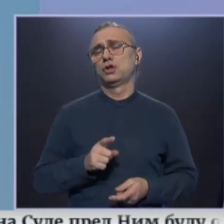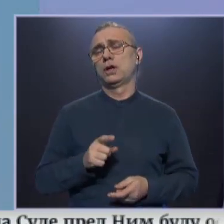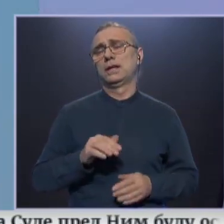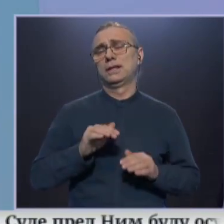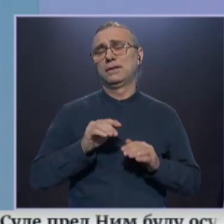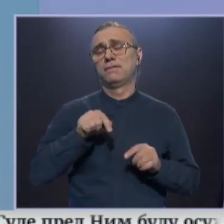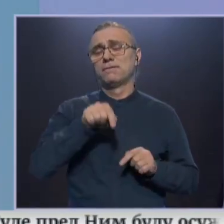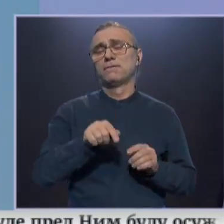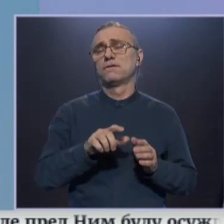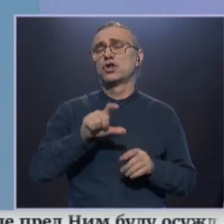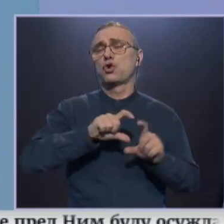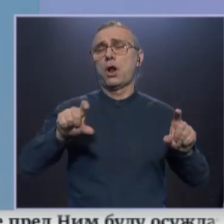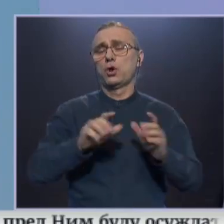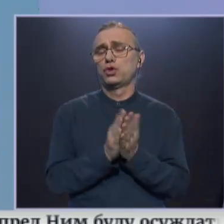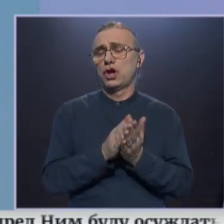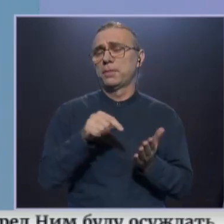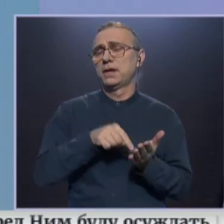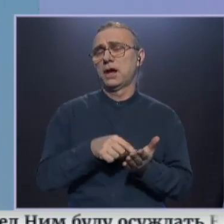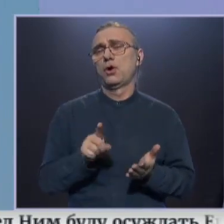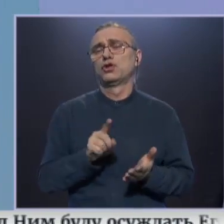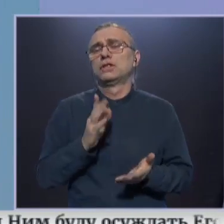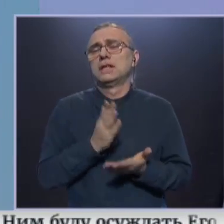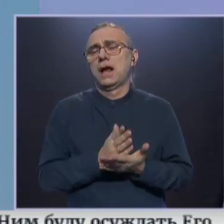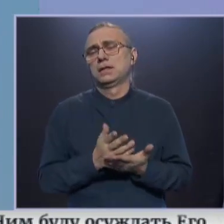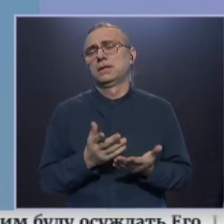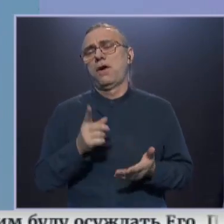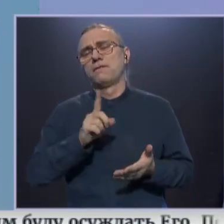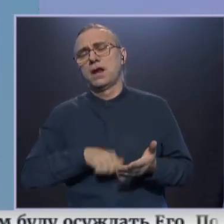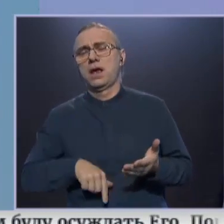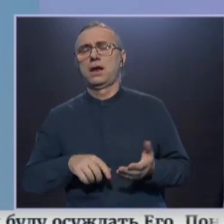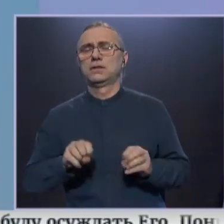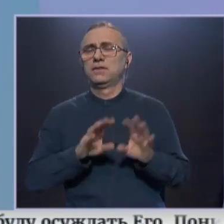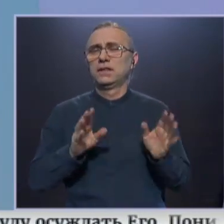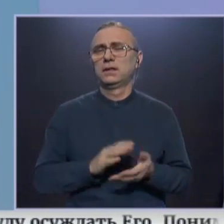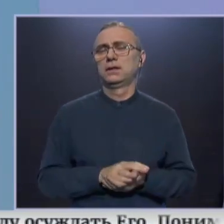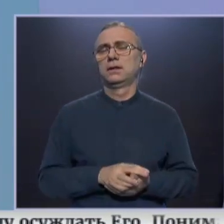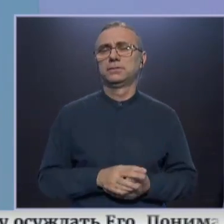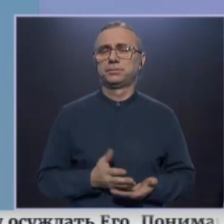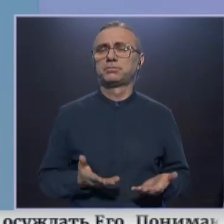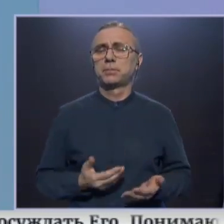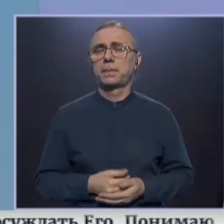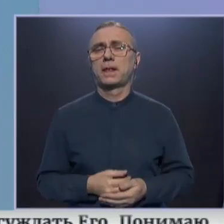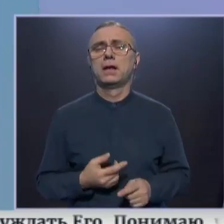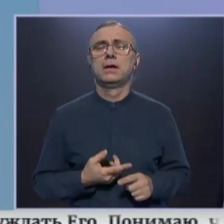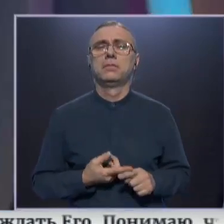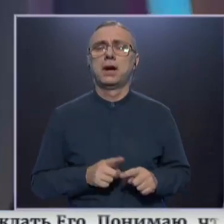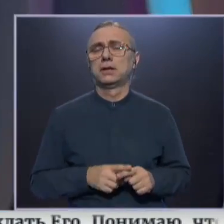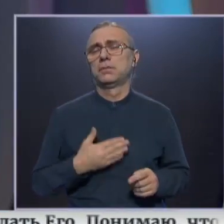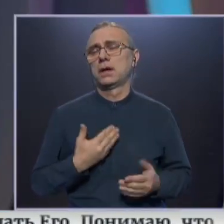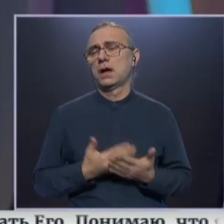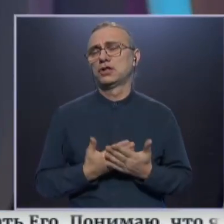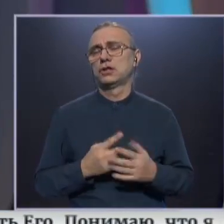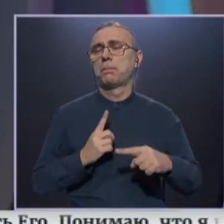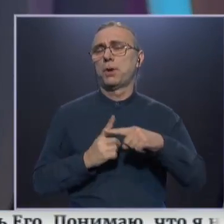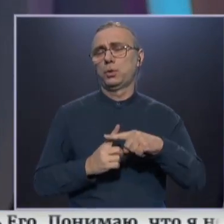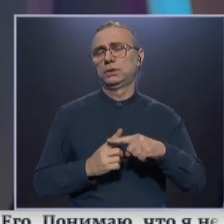учебников что-то о вере, о церкви узнают, даже если в их семье нету. Поэтому, на самом деле, парадоксальным образом, мне кажется, это плюс